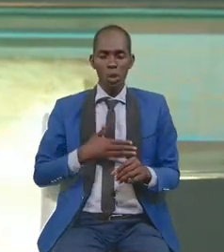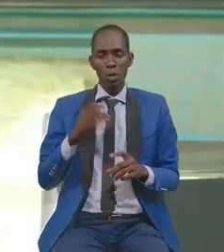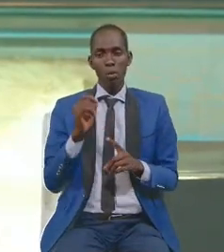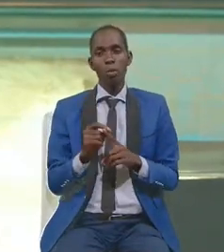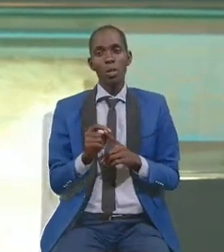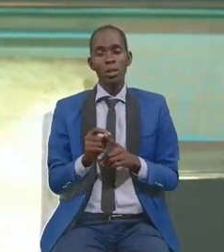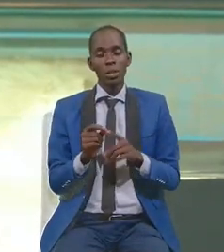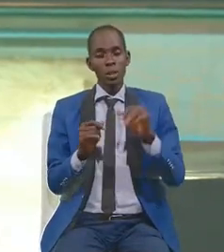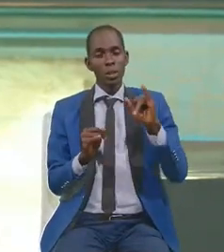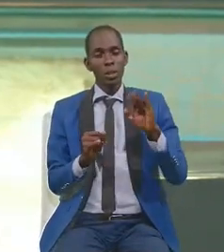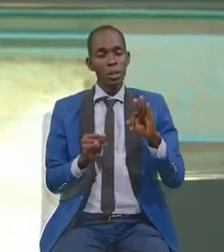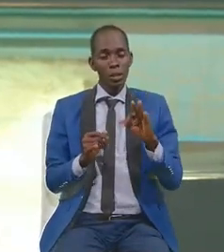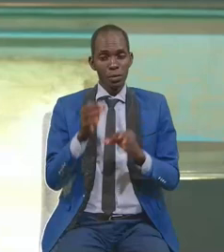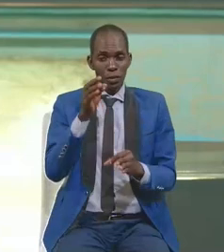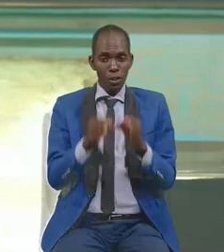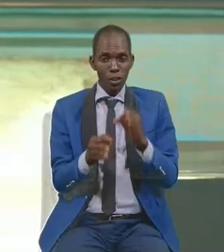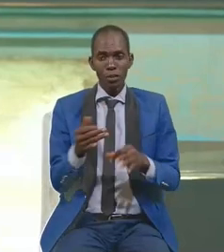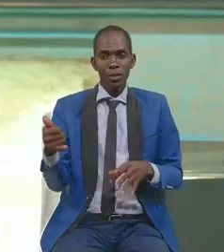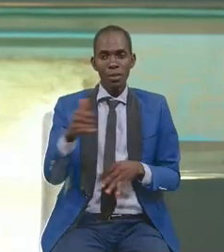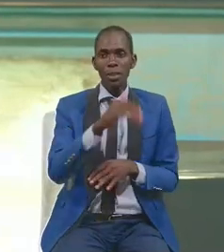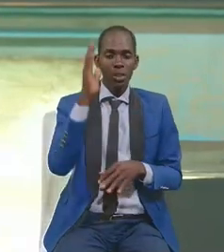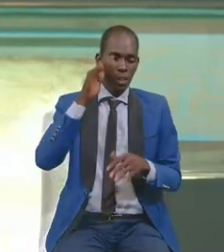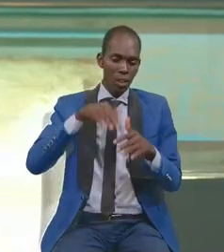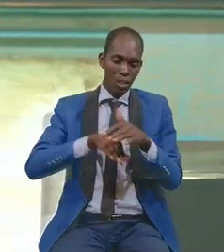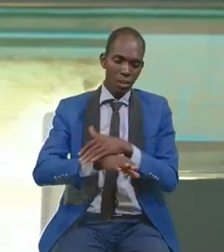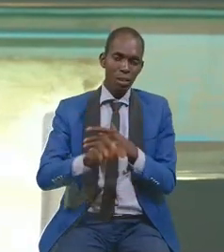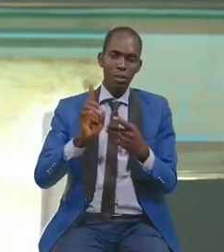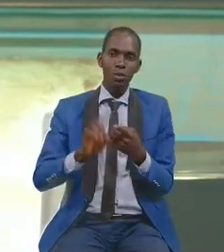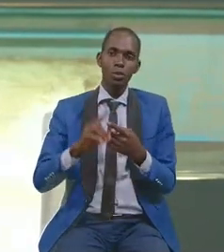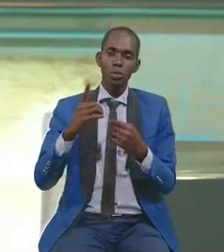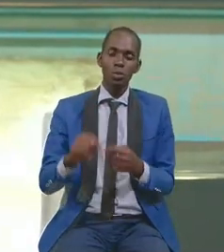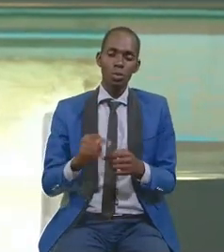œuvres le septième jour. Et si, 5.